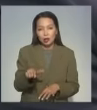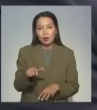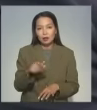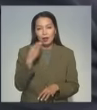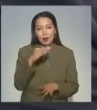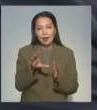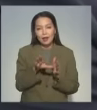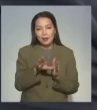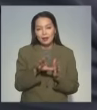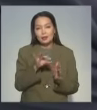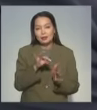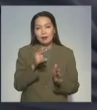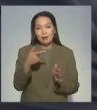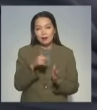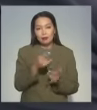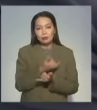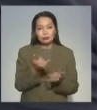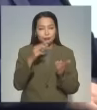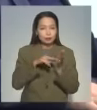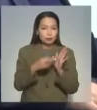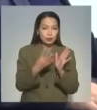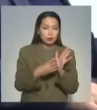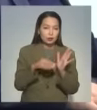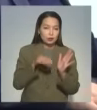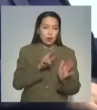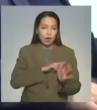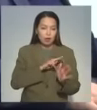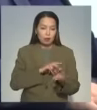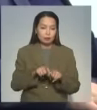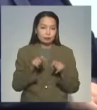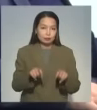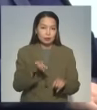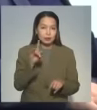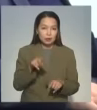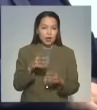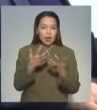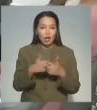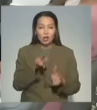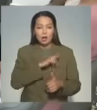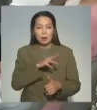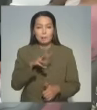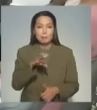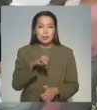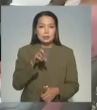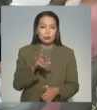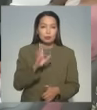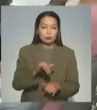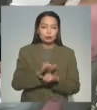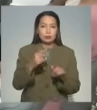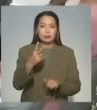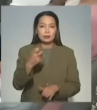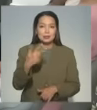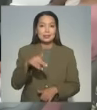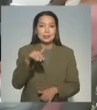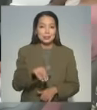и природным газом. В планах еще создать 90 тысяч рабочих мест. Ожидается, что количество работающих в МСБ превысит